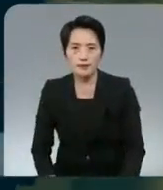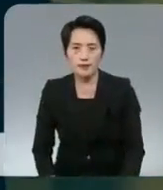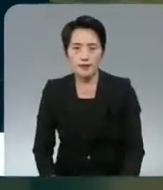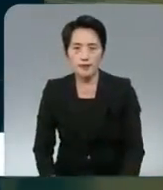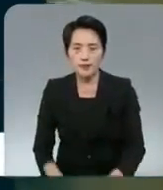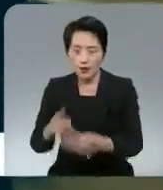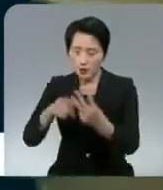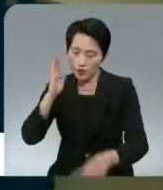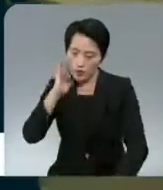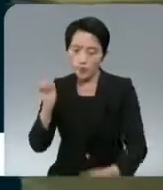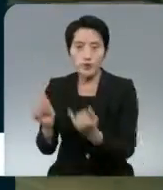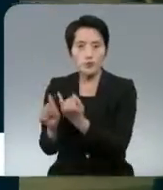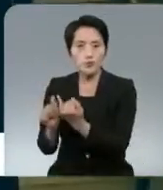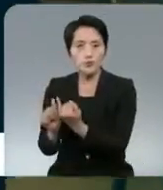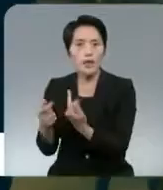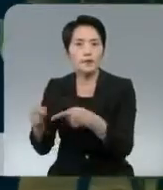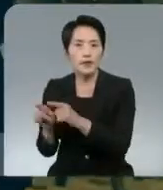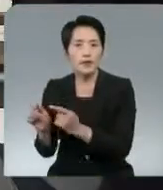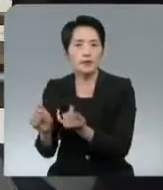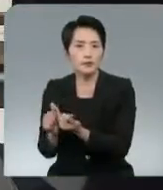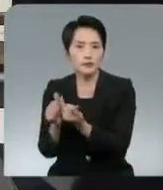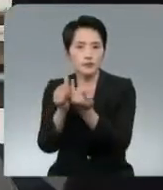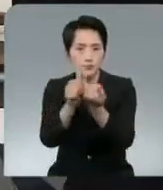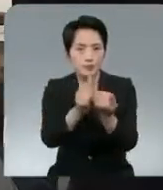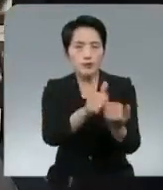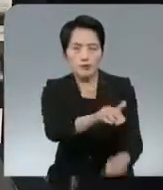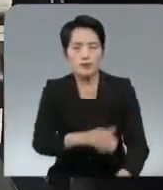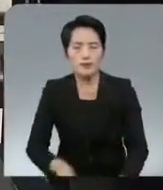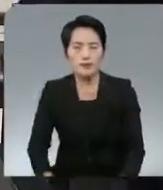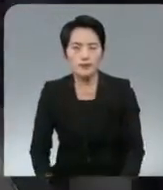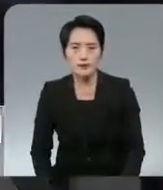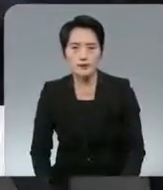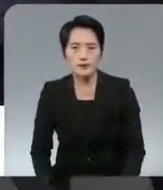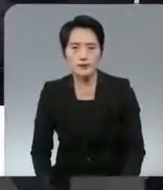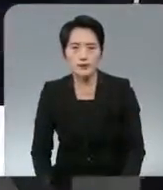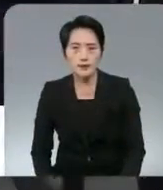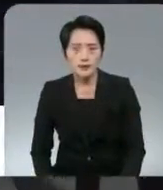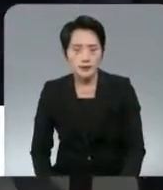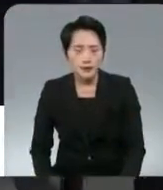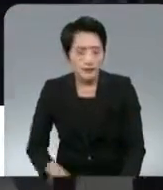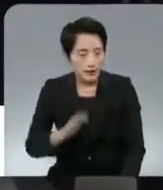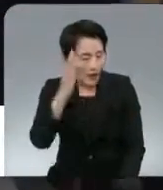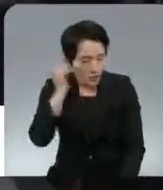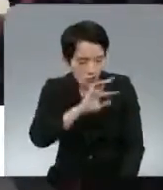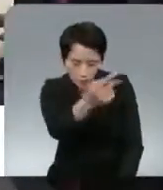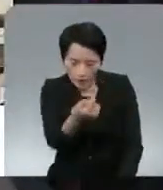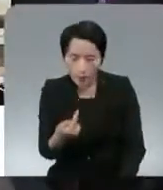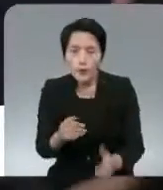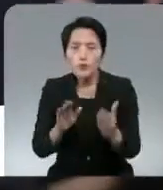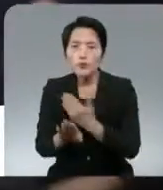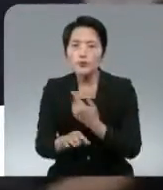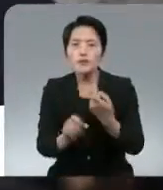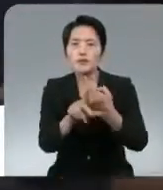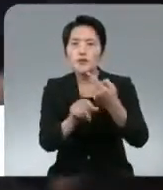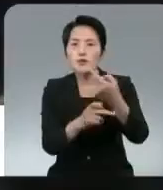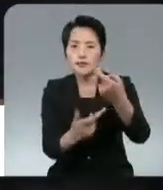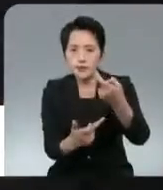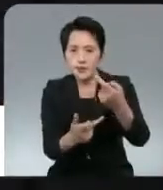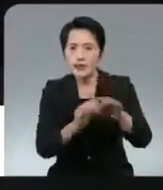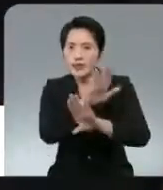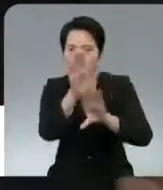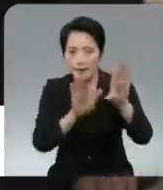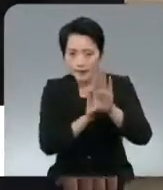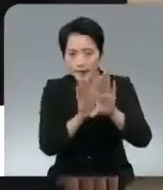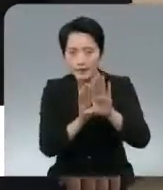Präsidialamtes zufolge sind Konsultationen über ein trilaterales Treffen mit den USA und Japan sowie ein bilaterales Treffen mit den